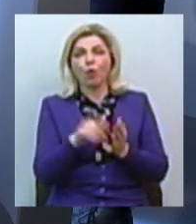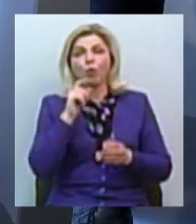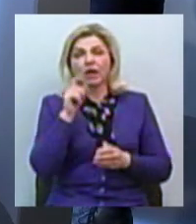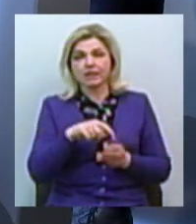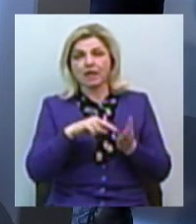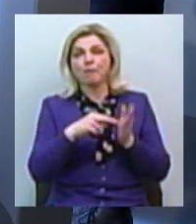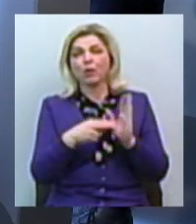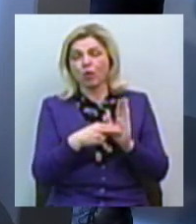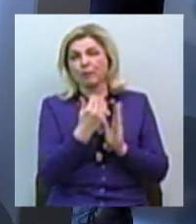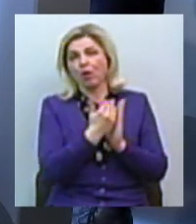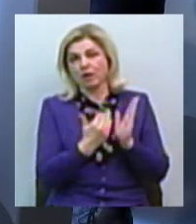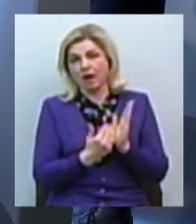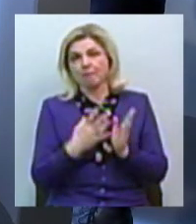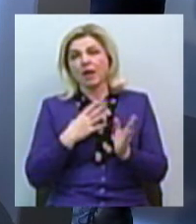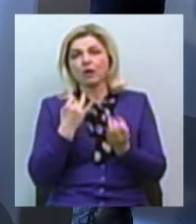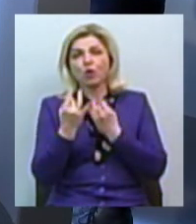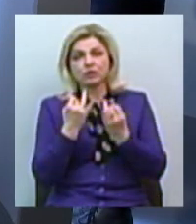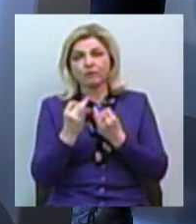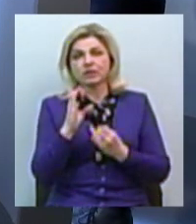тоді проводили розмови з одним з